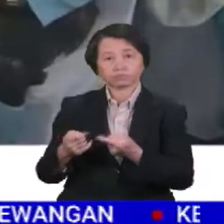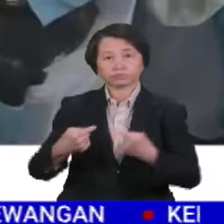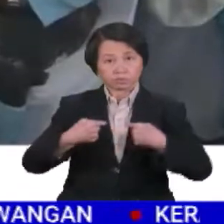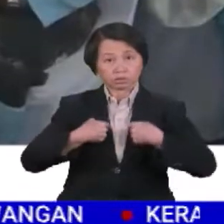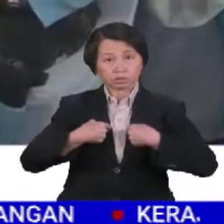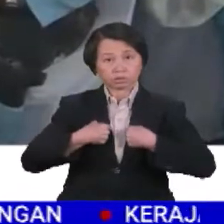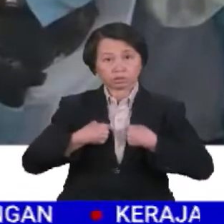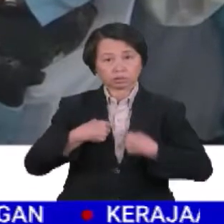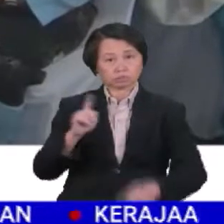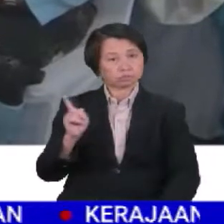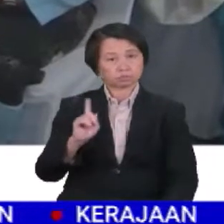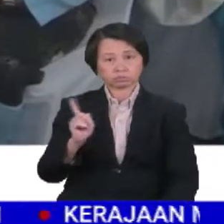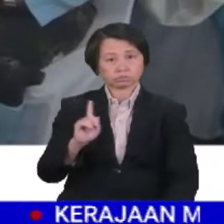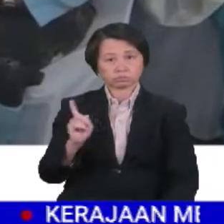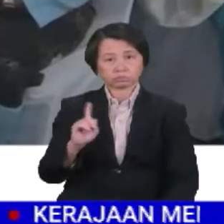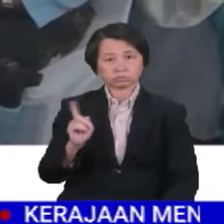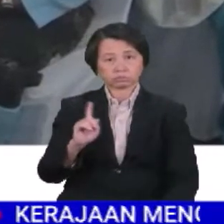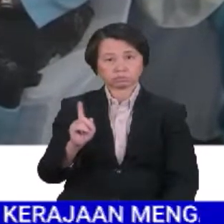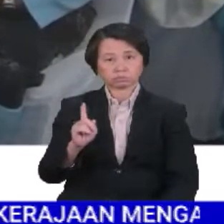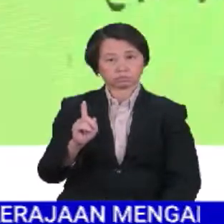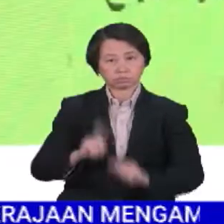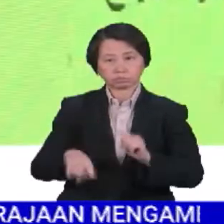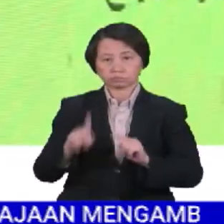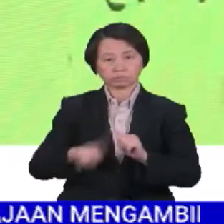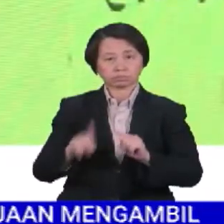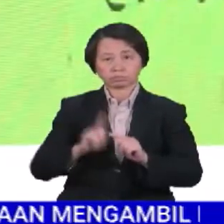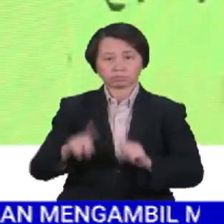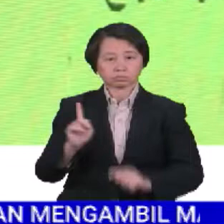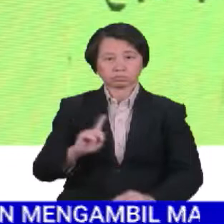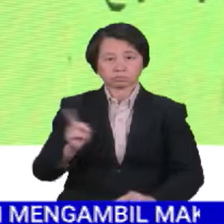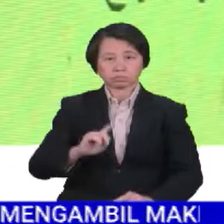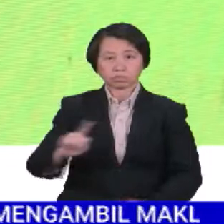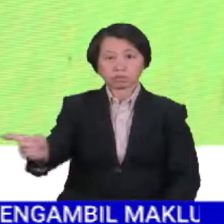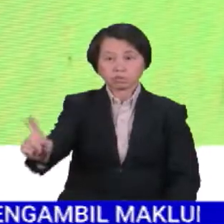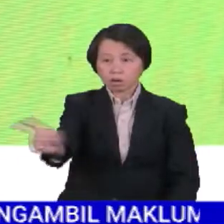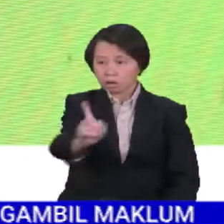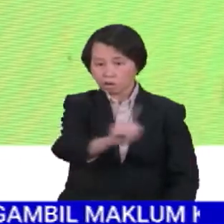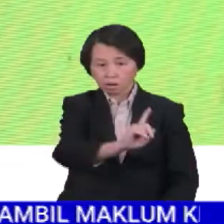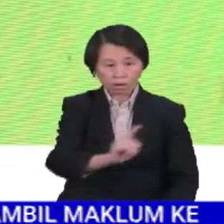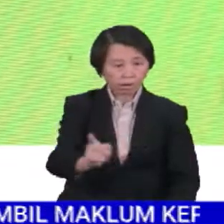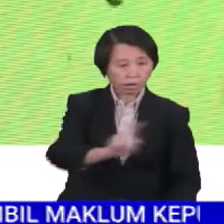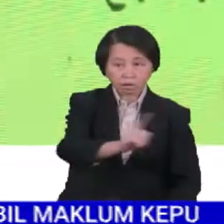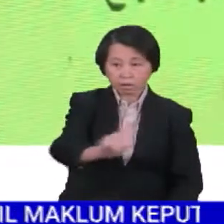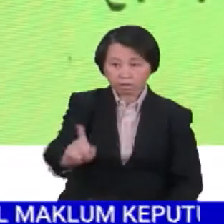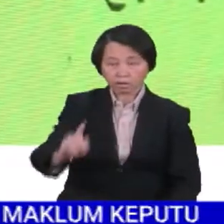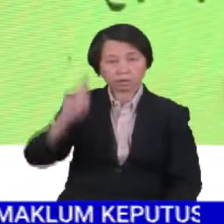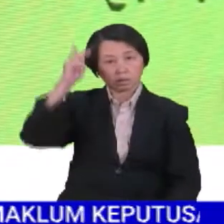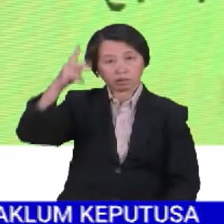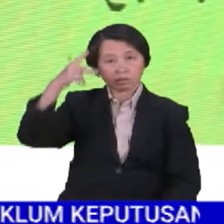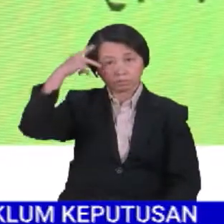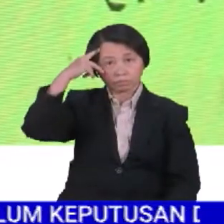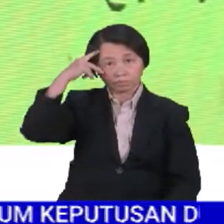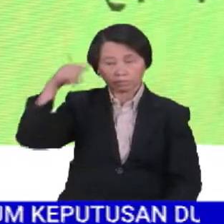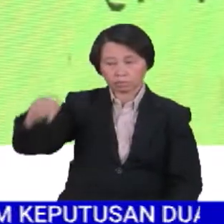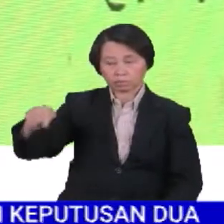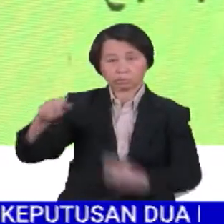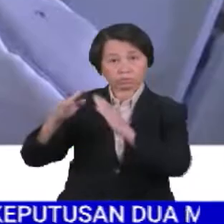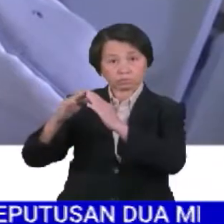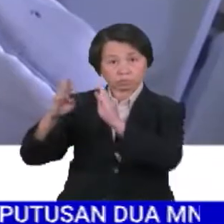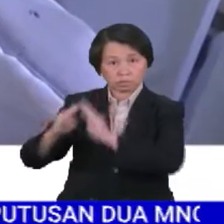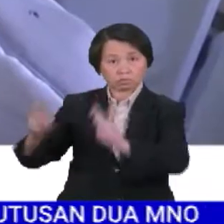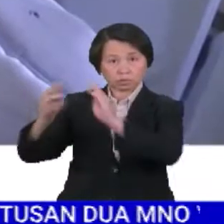saya memang tidak membenar mana-mana pihak yang mempolitikkan rumah Allah